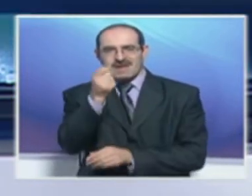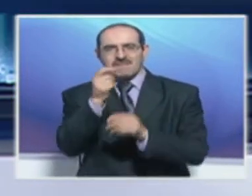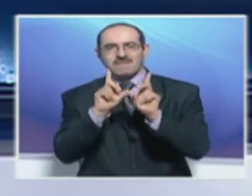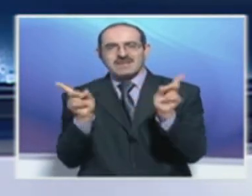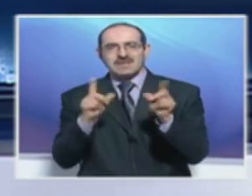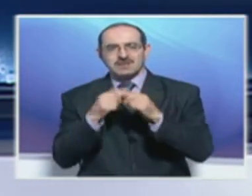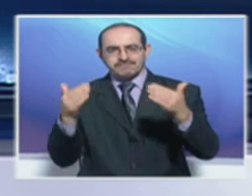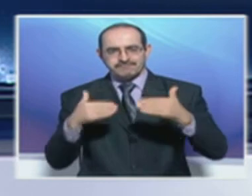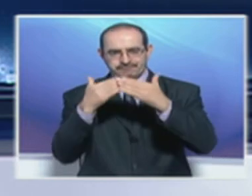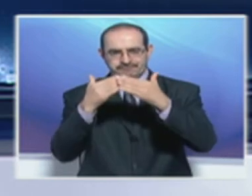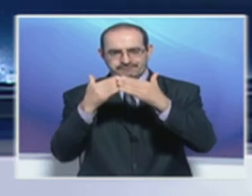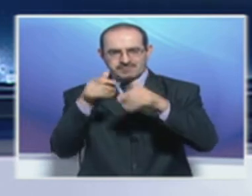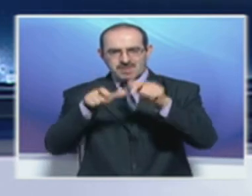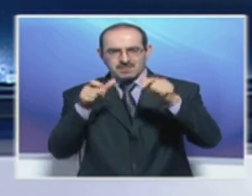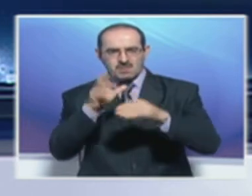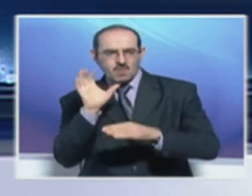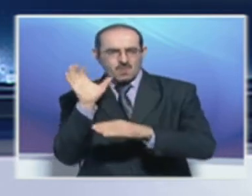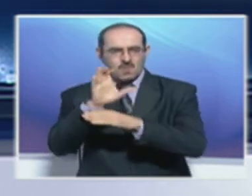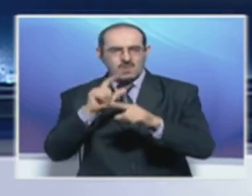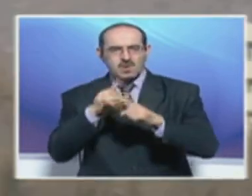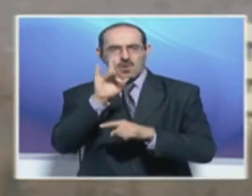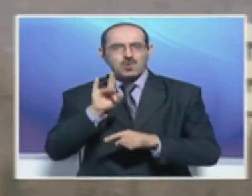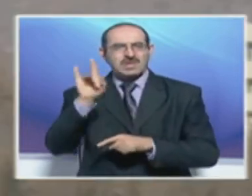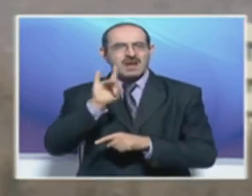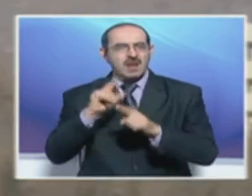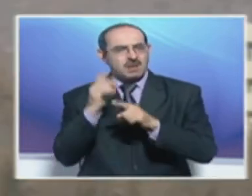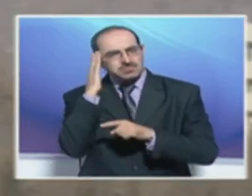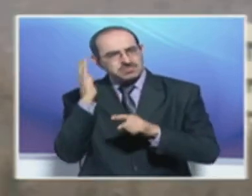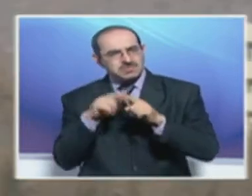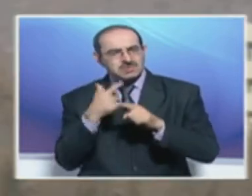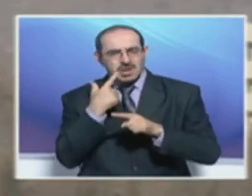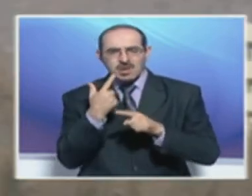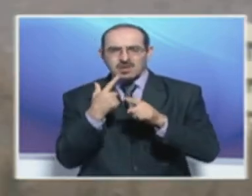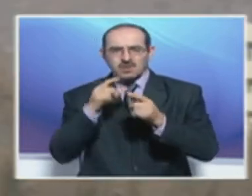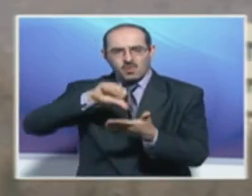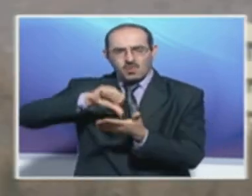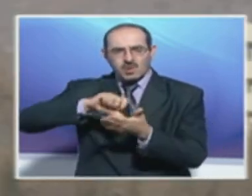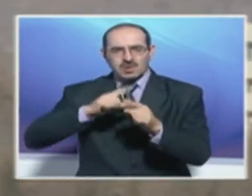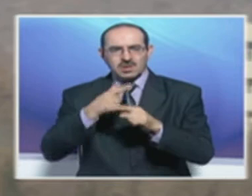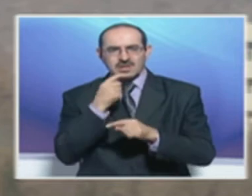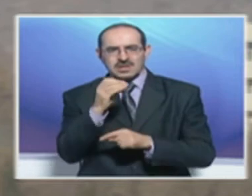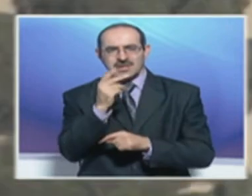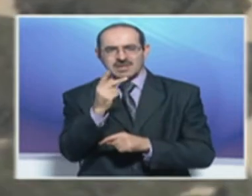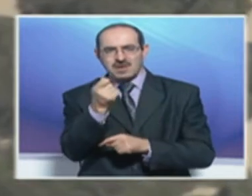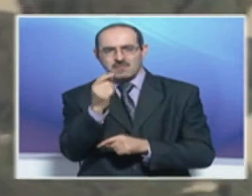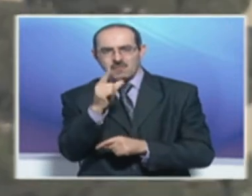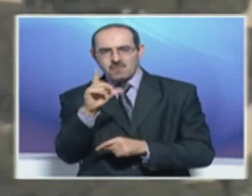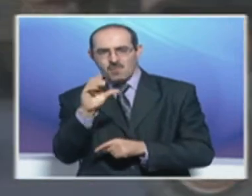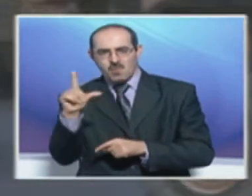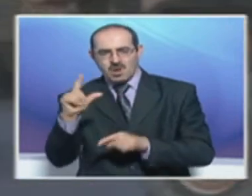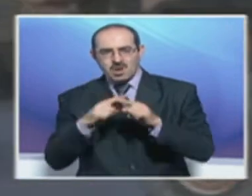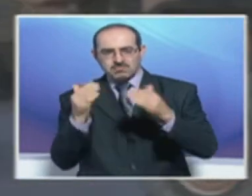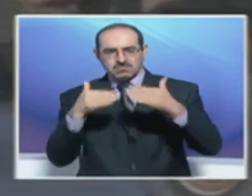حصيلة ضحايا الهجوم المسلح على فندق انتر كونتيننتال وسط العاصمة كابول، ارتفعت